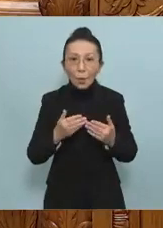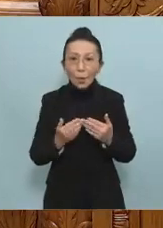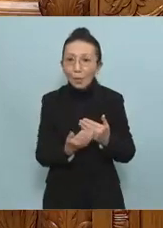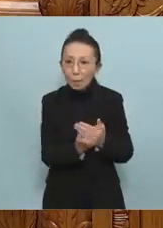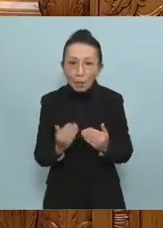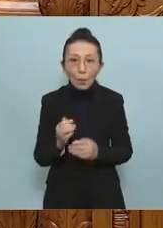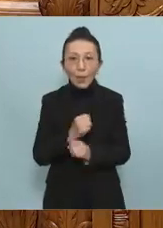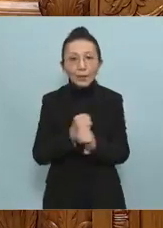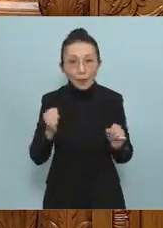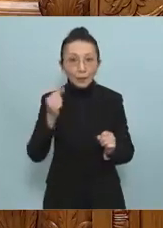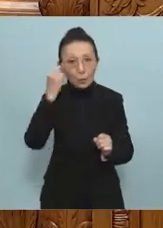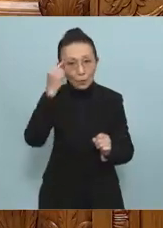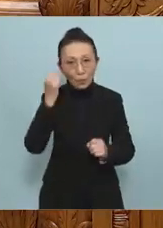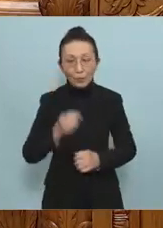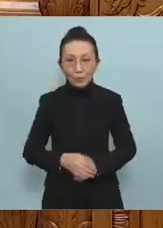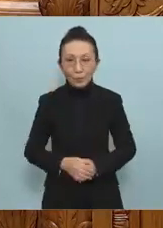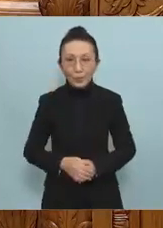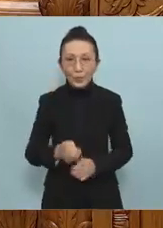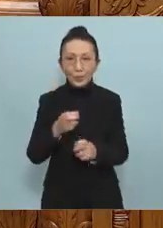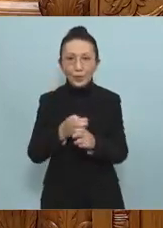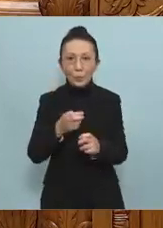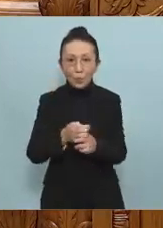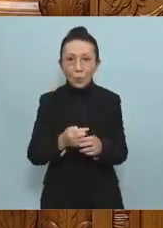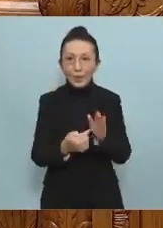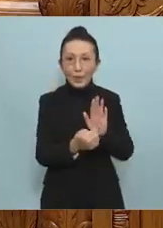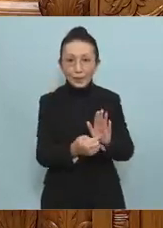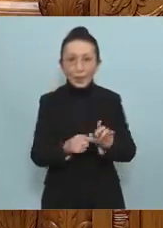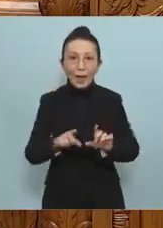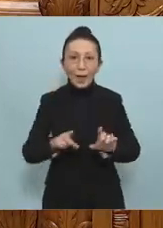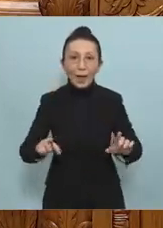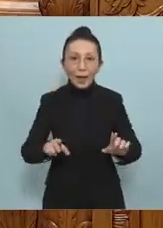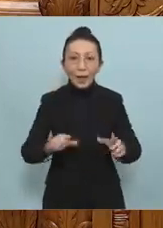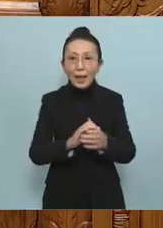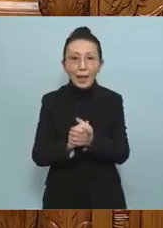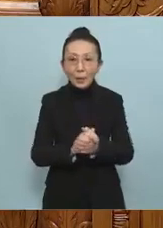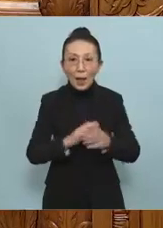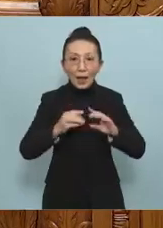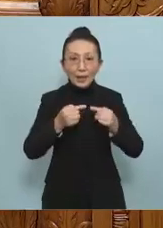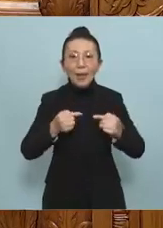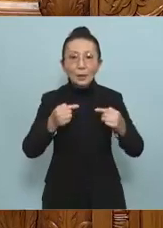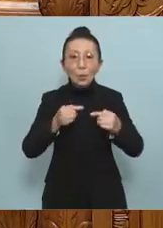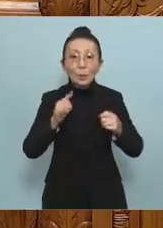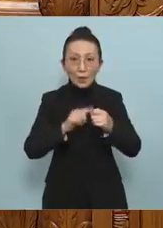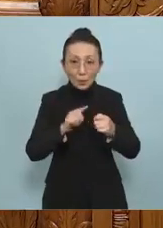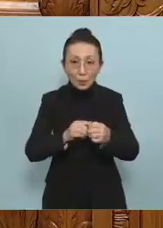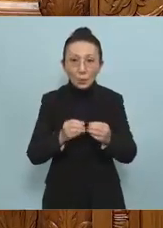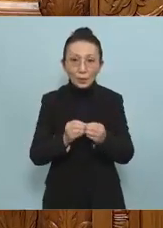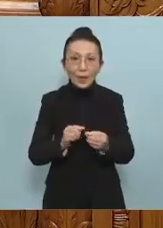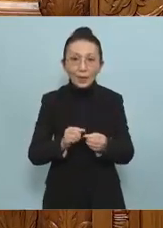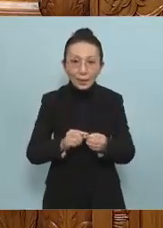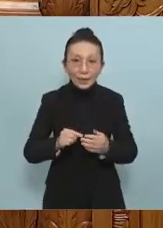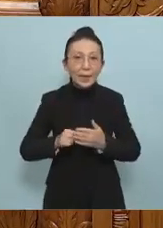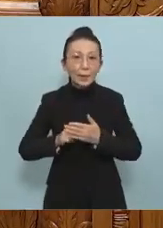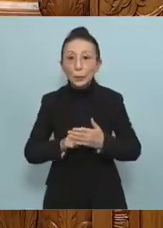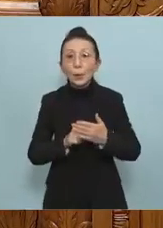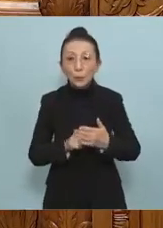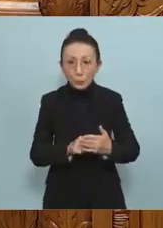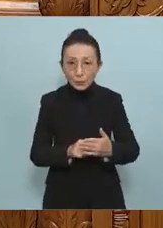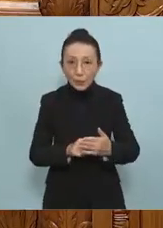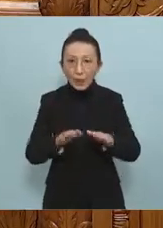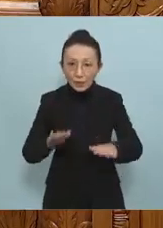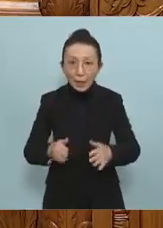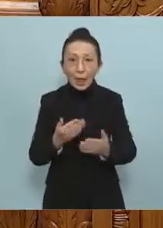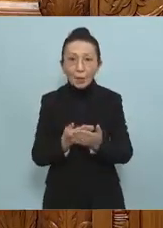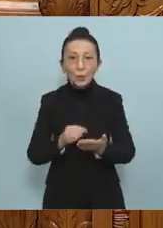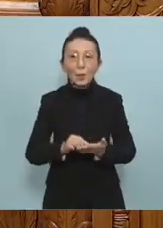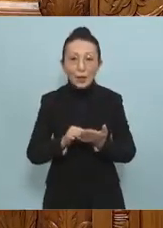か。憲法を生かした平和外交への具体的で真剣な努力こそ求められていることを述